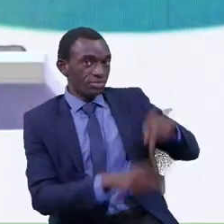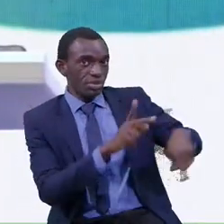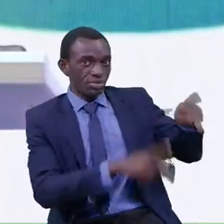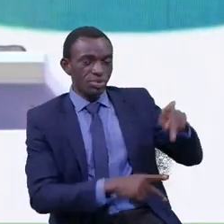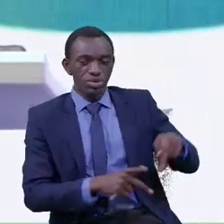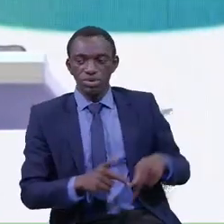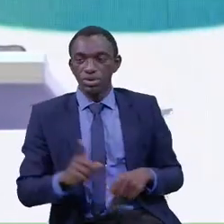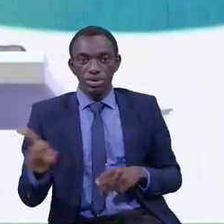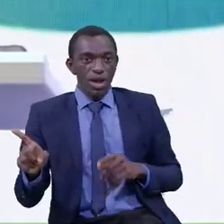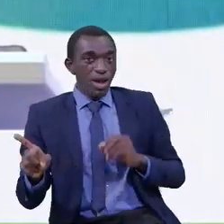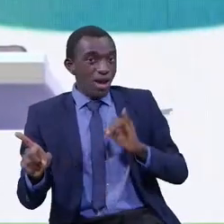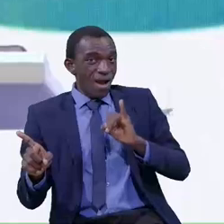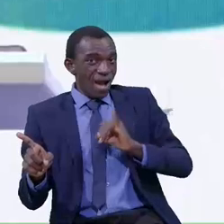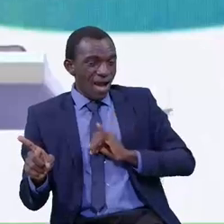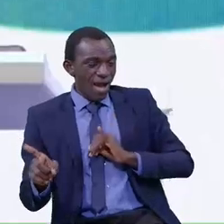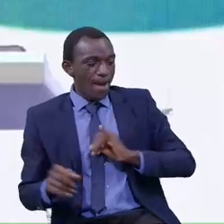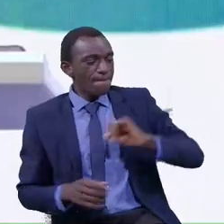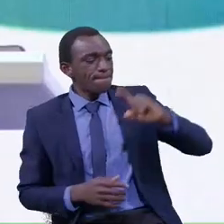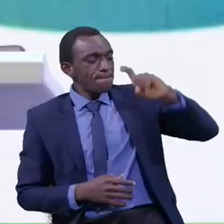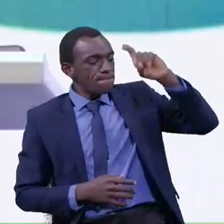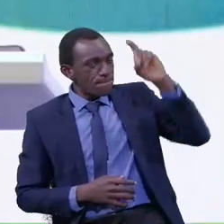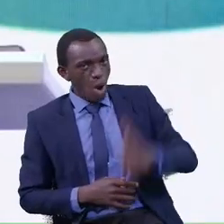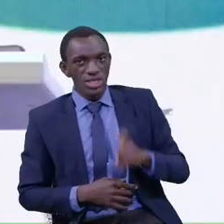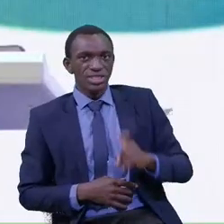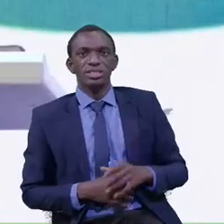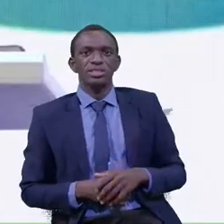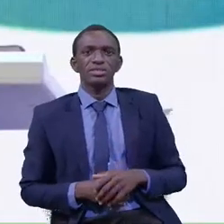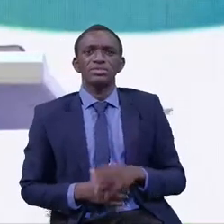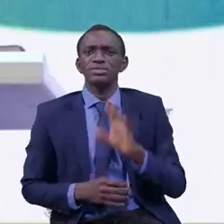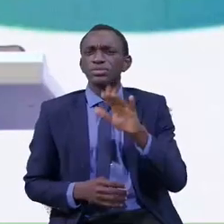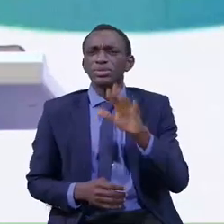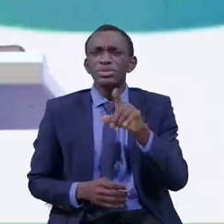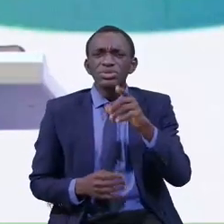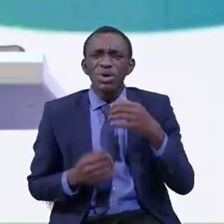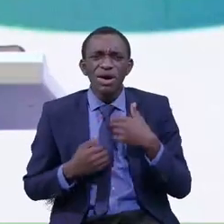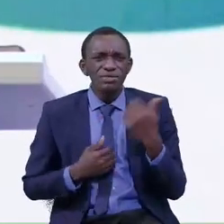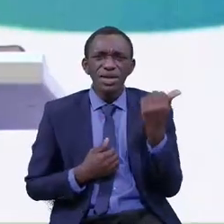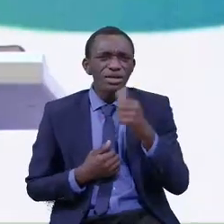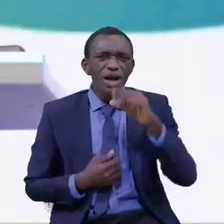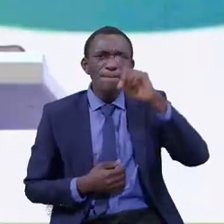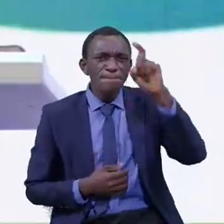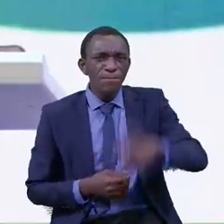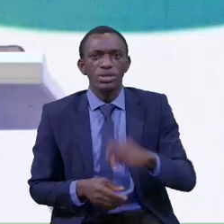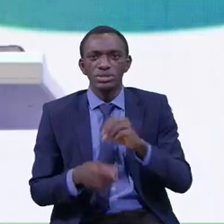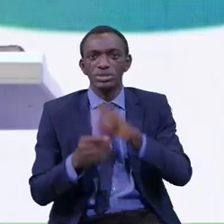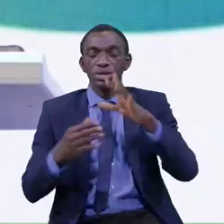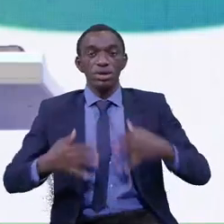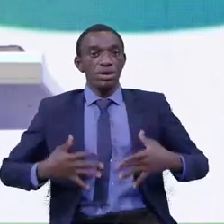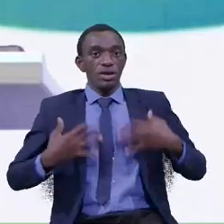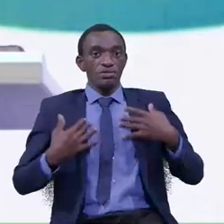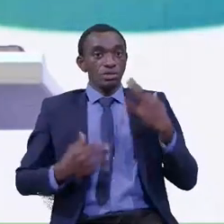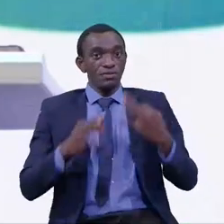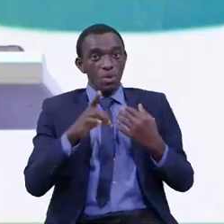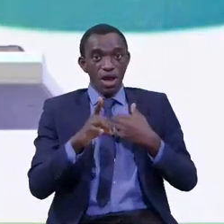il faut aussi que j'annonce. Est-ce qu'il y a une nécessité dans ta vie? Si tu as un but et